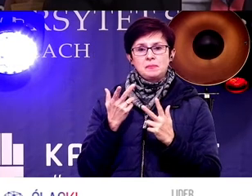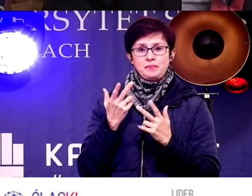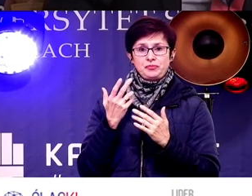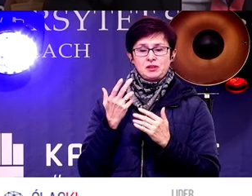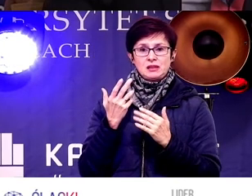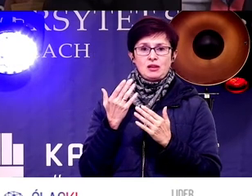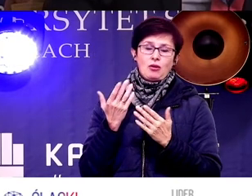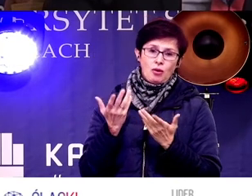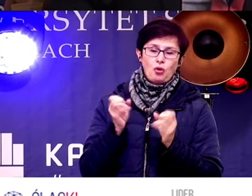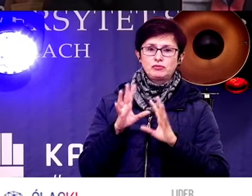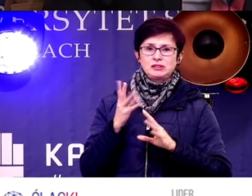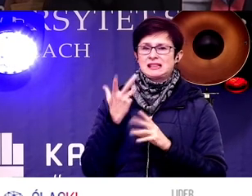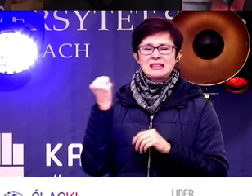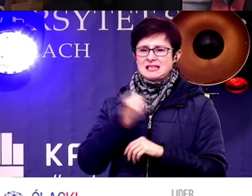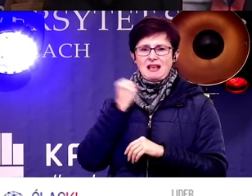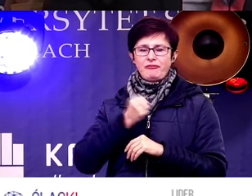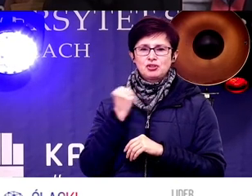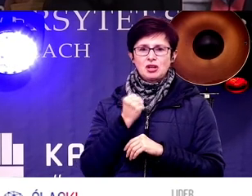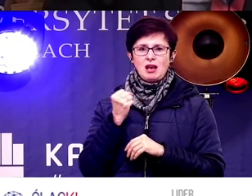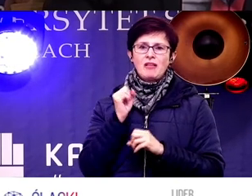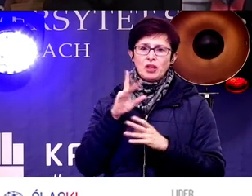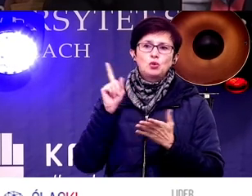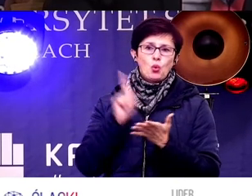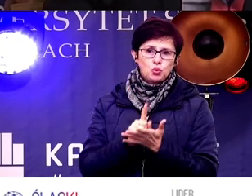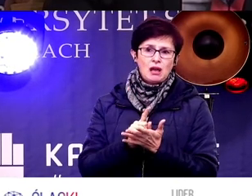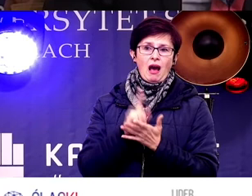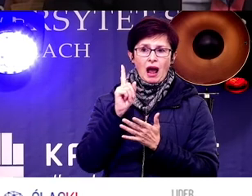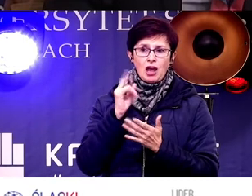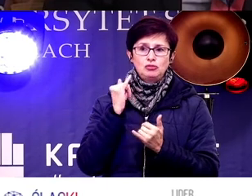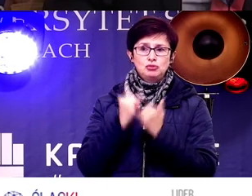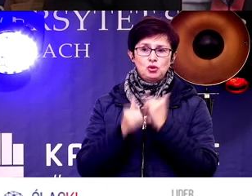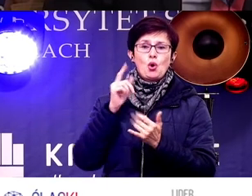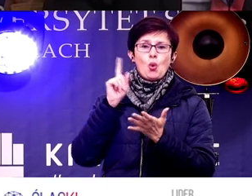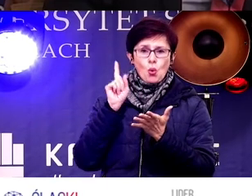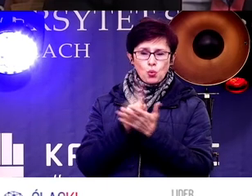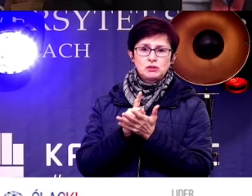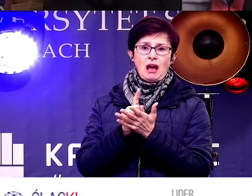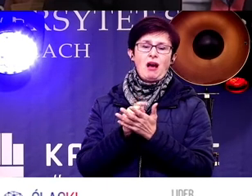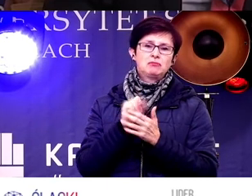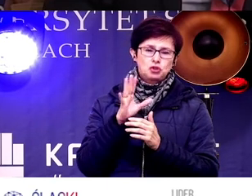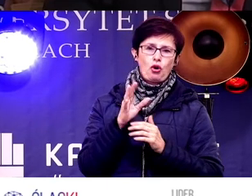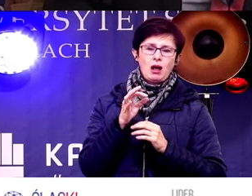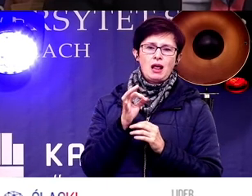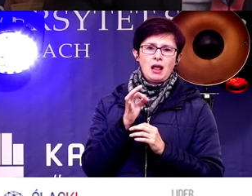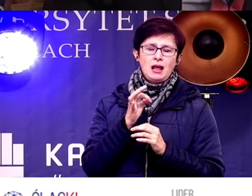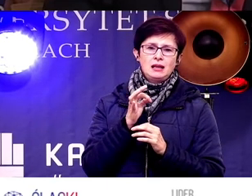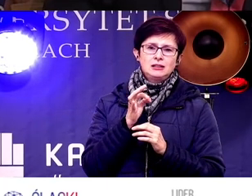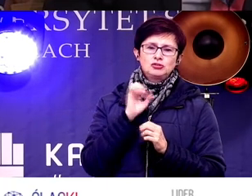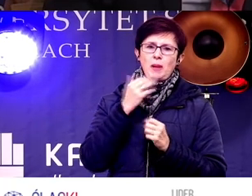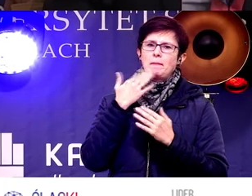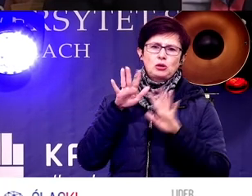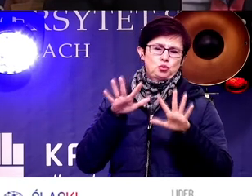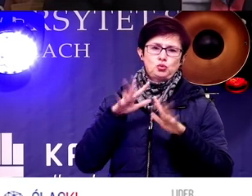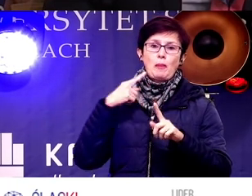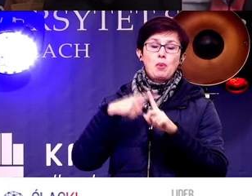jeśli, oczywiście, no, nie zawsze tak się da, ale jeśli jest taka możliwość, to zdecydowanie jest to bardzo duży